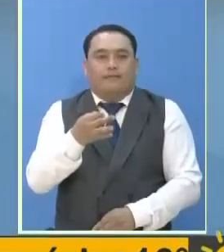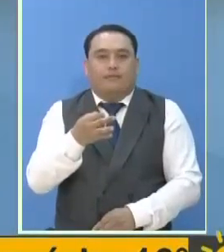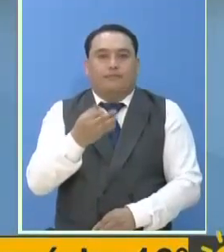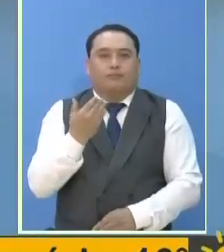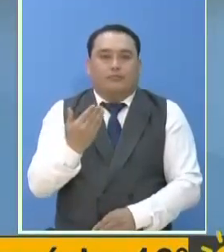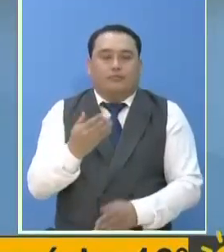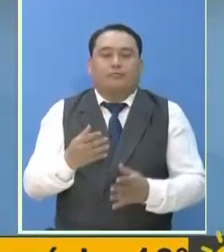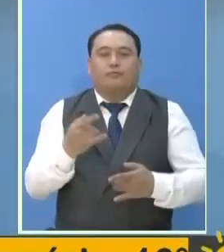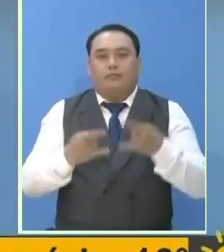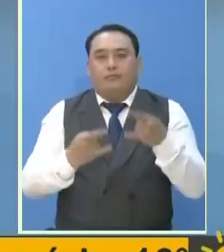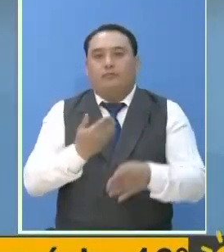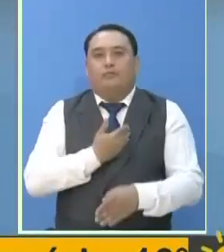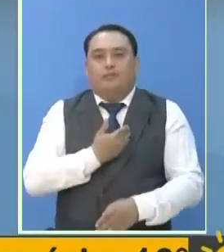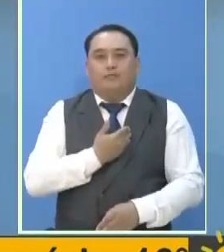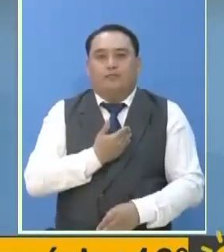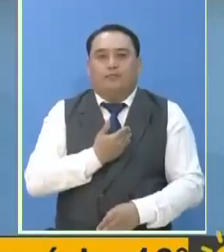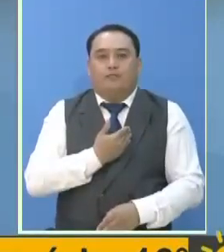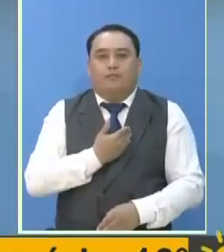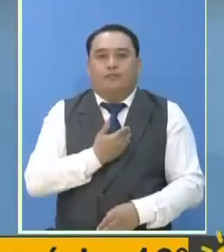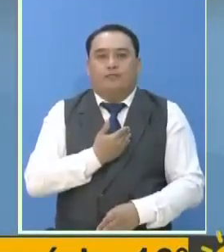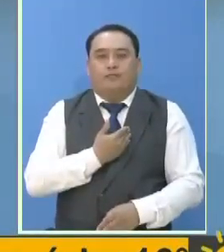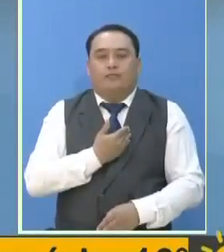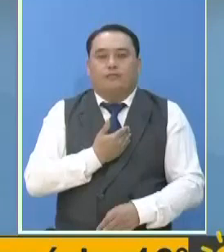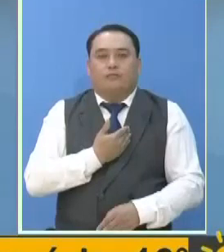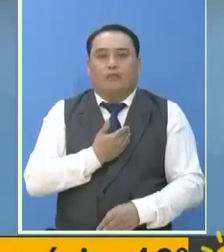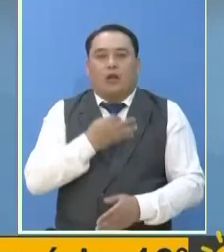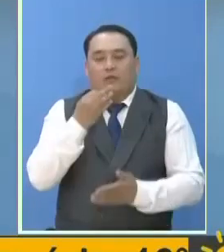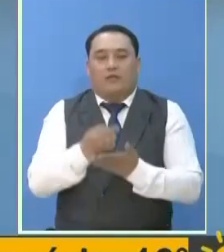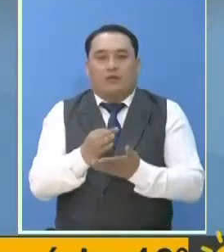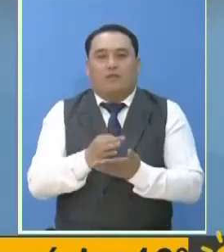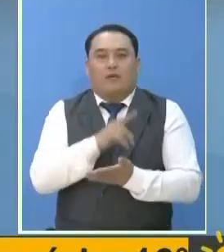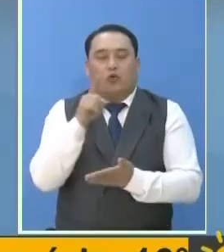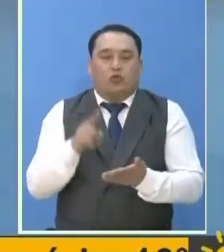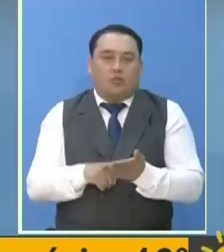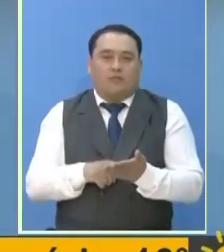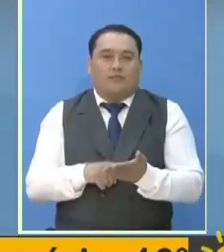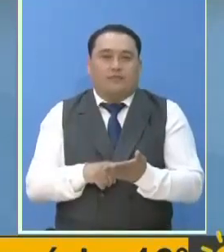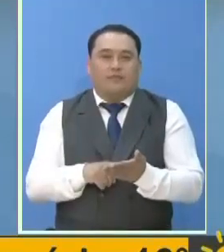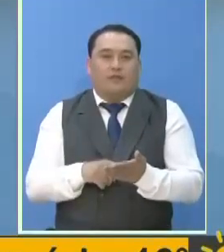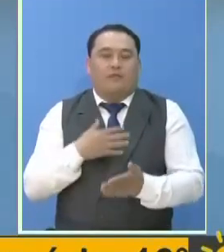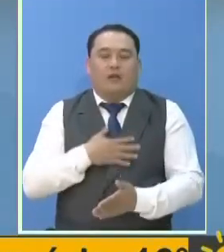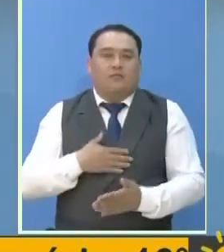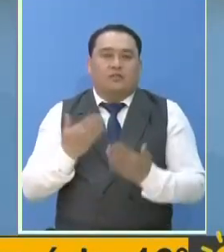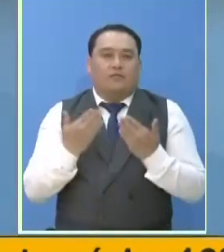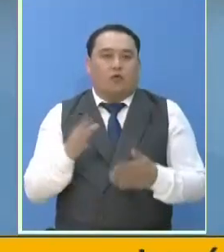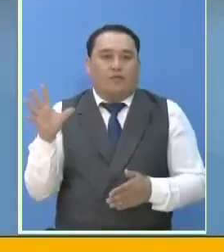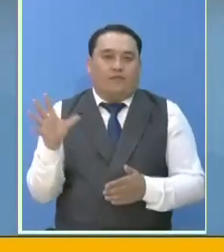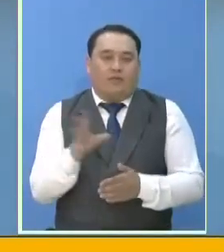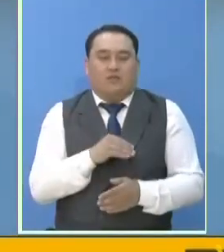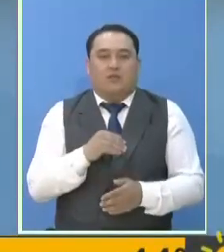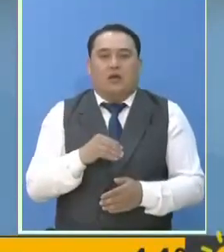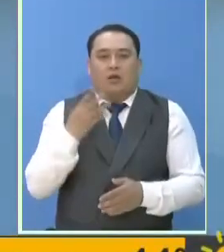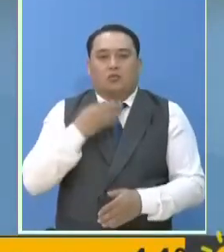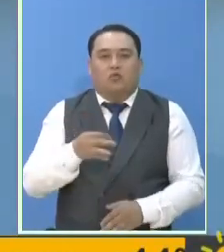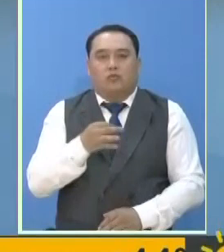попрощаться с вами и с нашими телезрителями, хотел бы вкратце услышать короткий ответ на самый злободневный вопрос, который волнует сегодня жителей